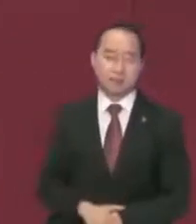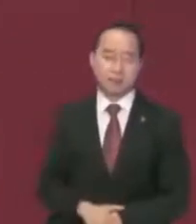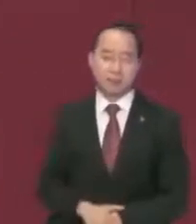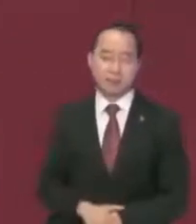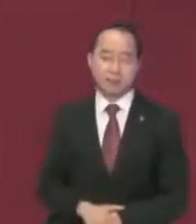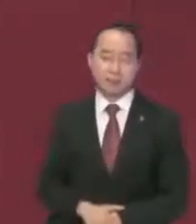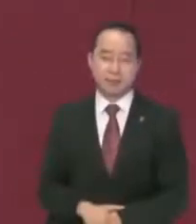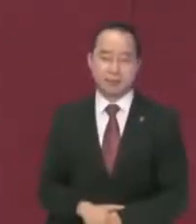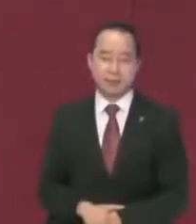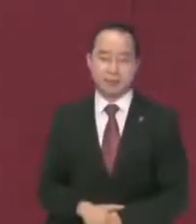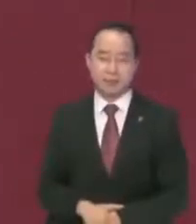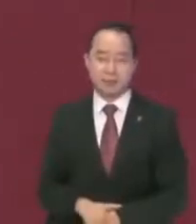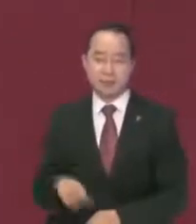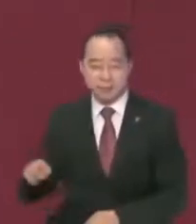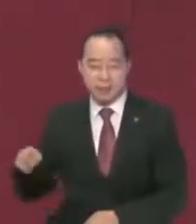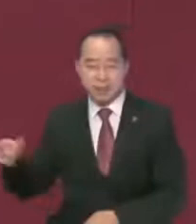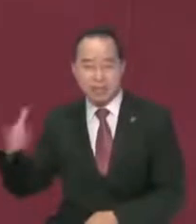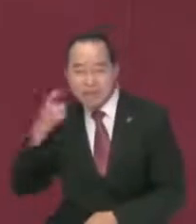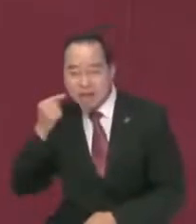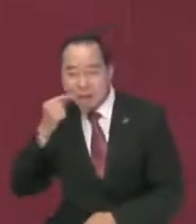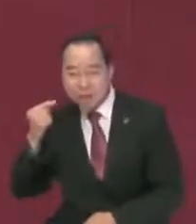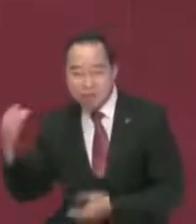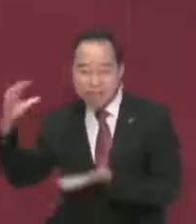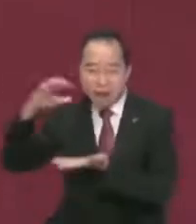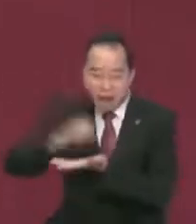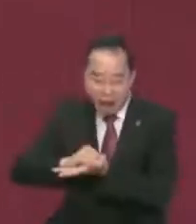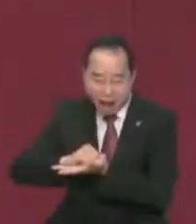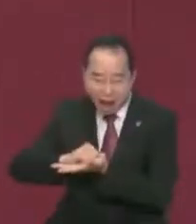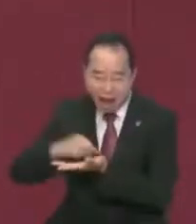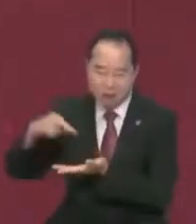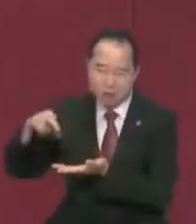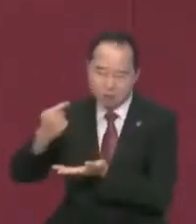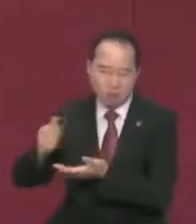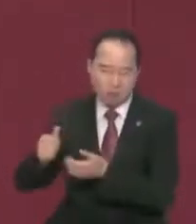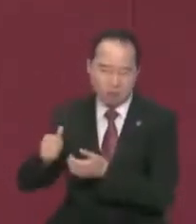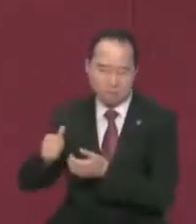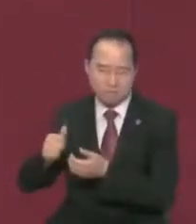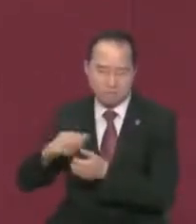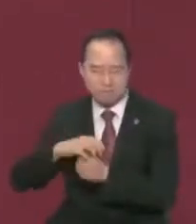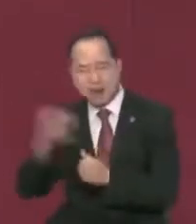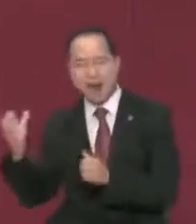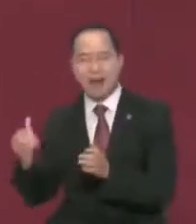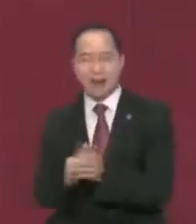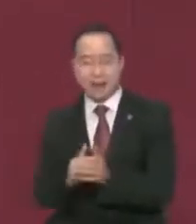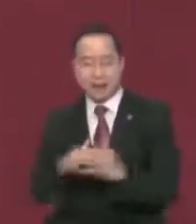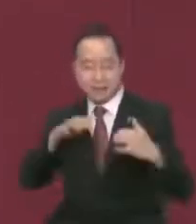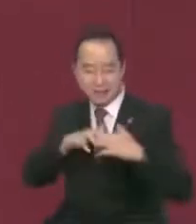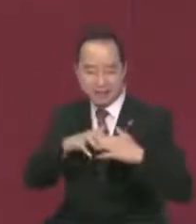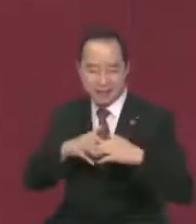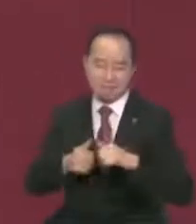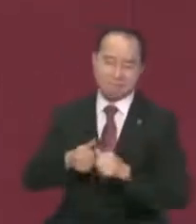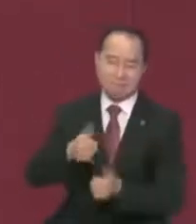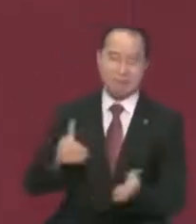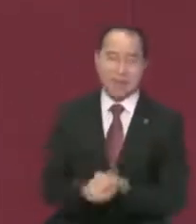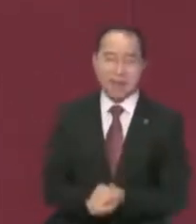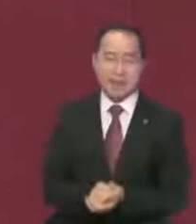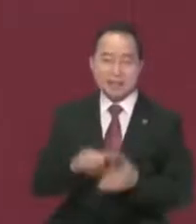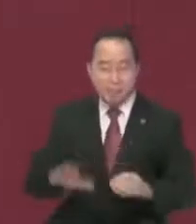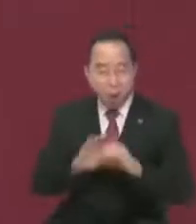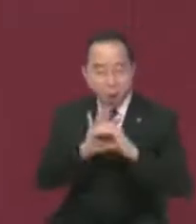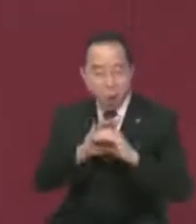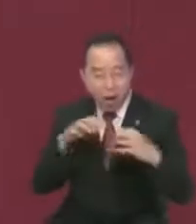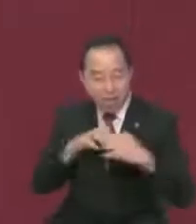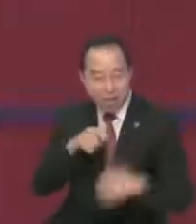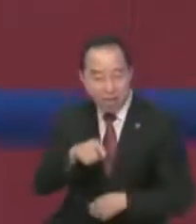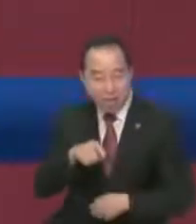착취도 전쟁의 폐허도 이겨냈습니다. 우리는 코로나 전쟁에서도 이길 것입니다.